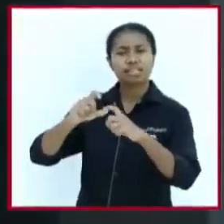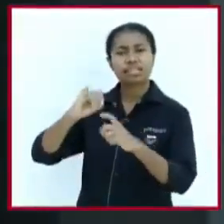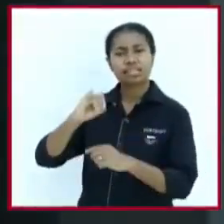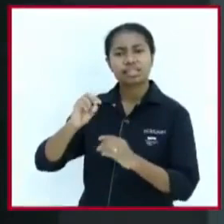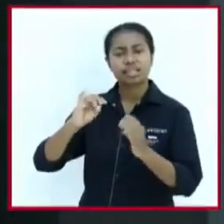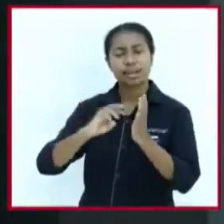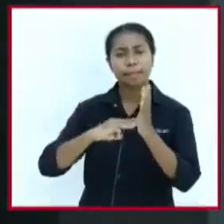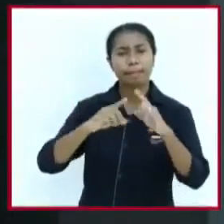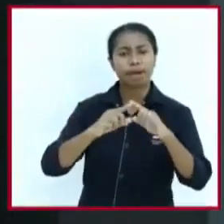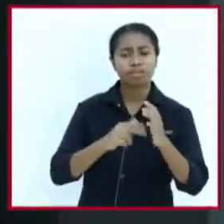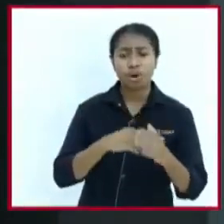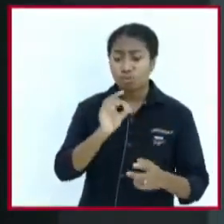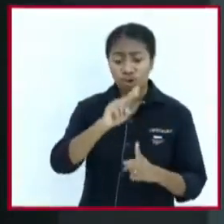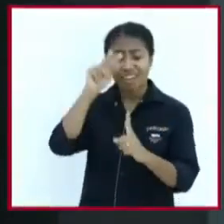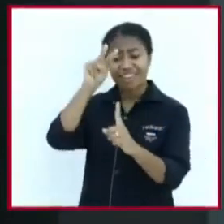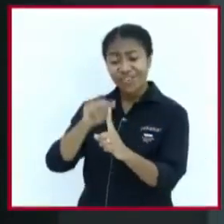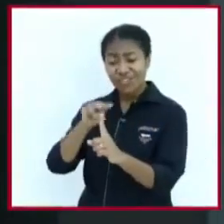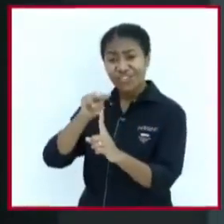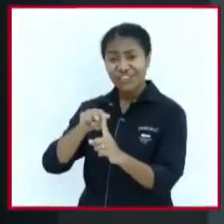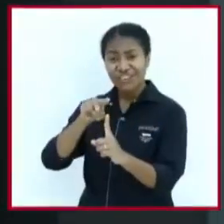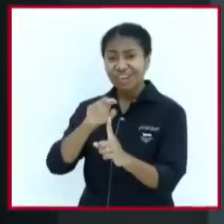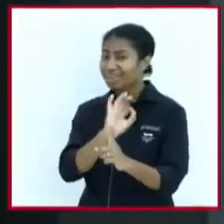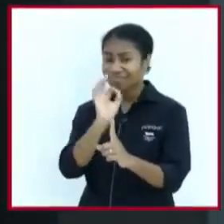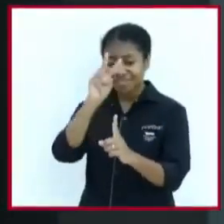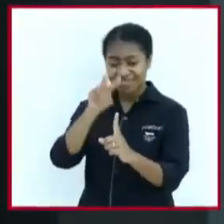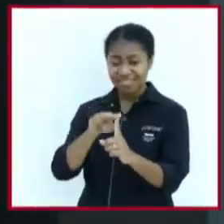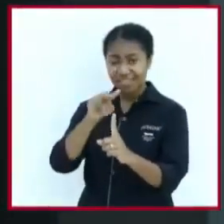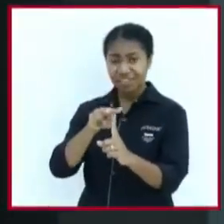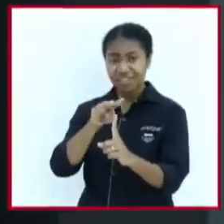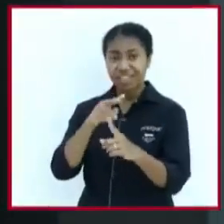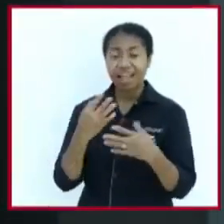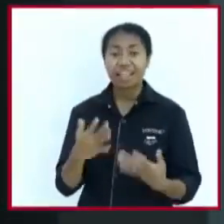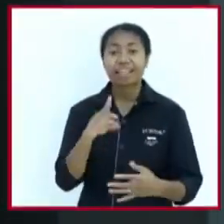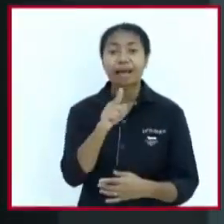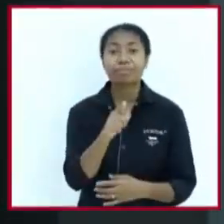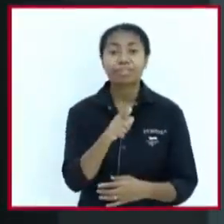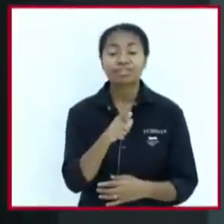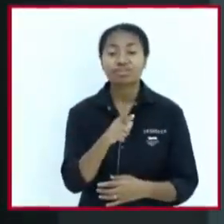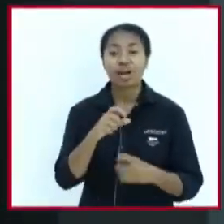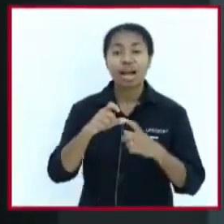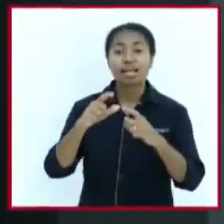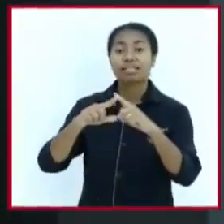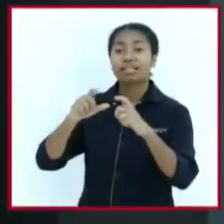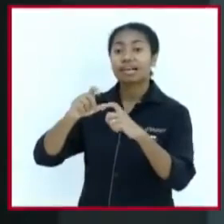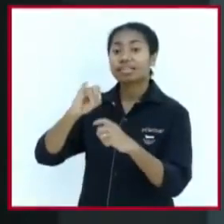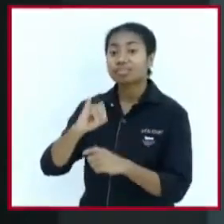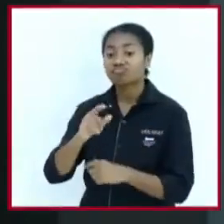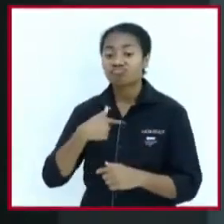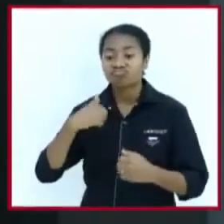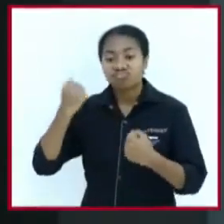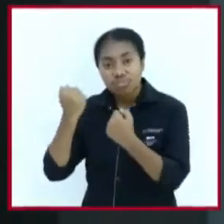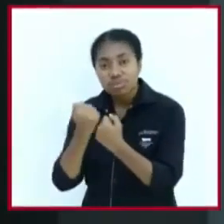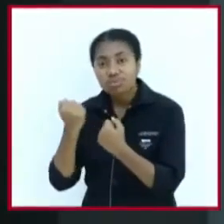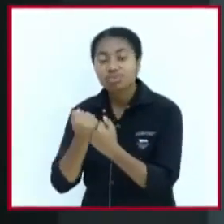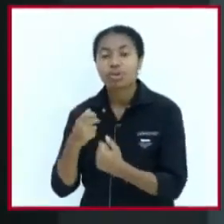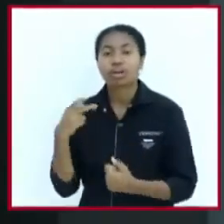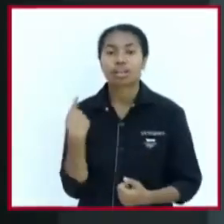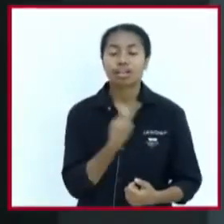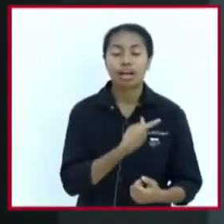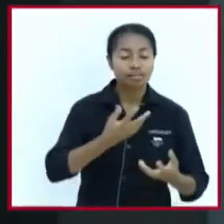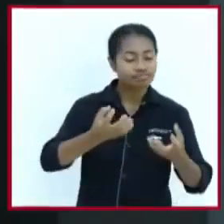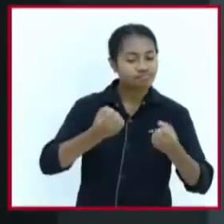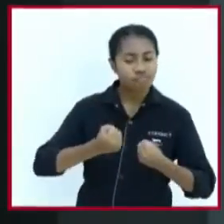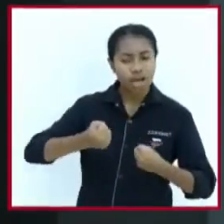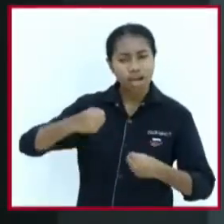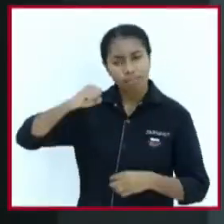hanya menyaksikan dalam arti menonton kita saja tapi para saksi Iman tujuan mendukung kitab mengharapkan